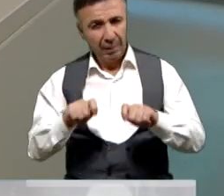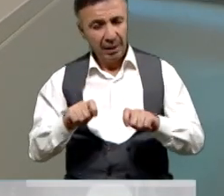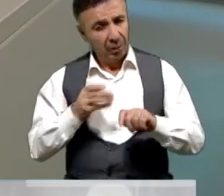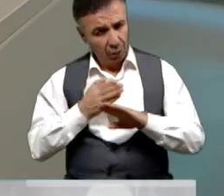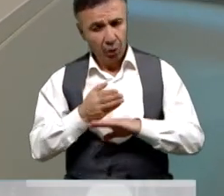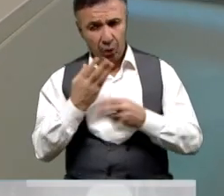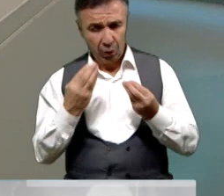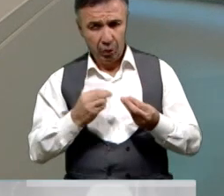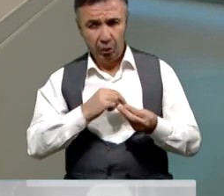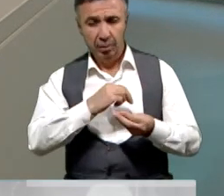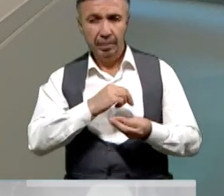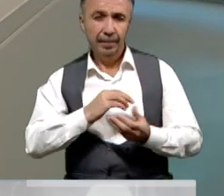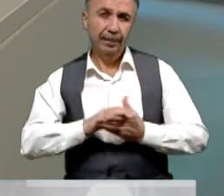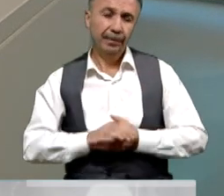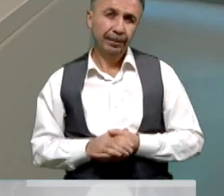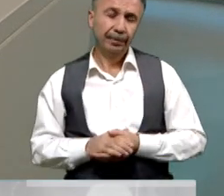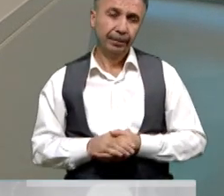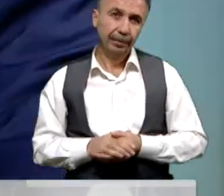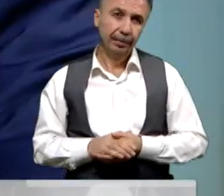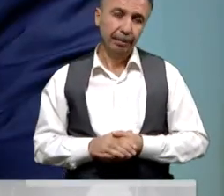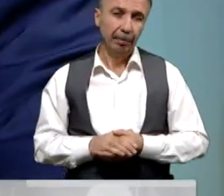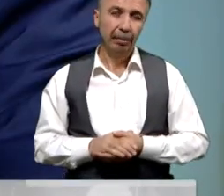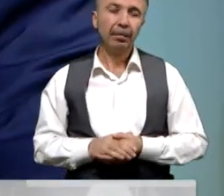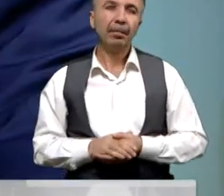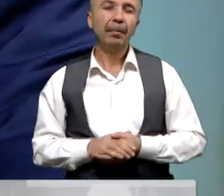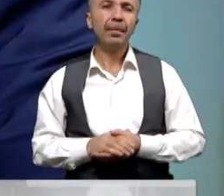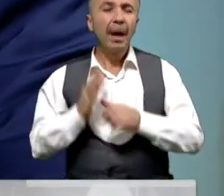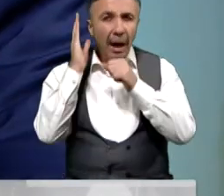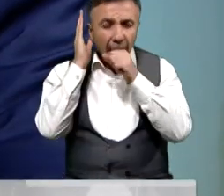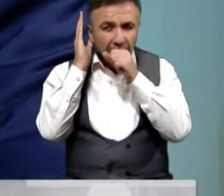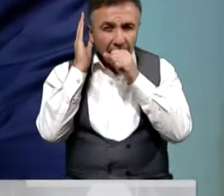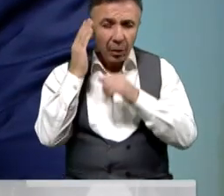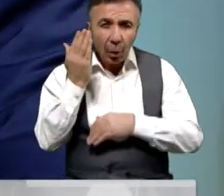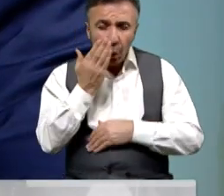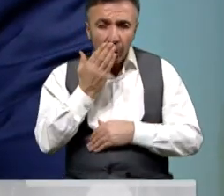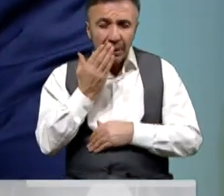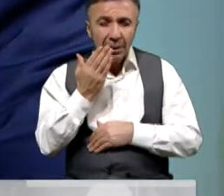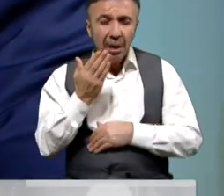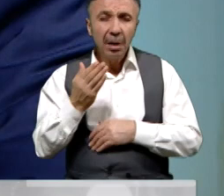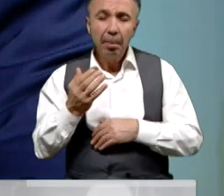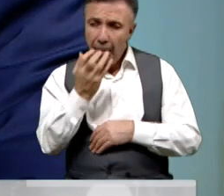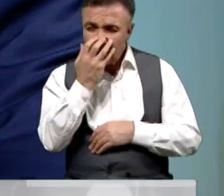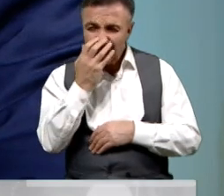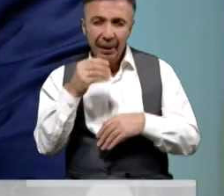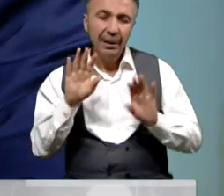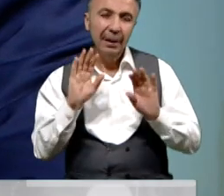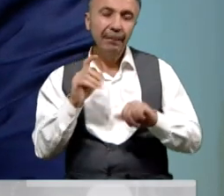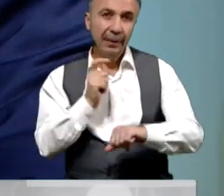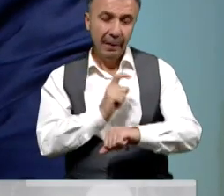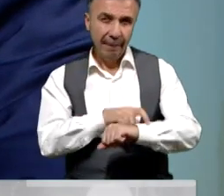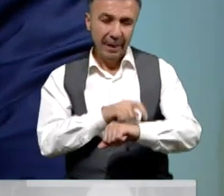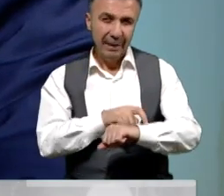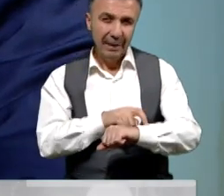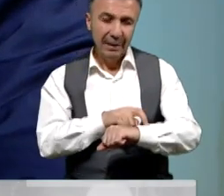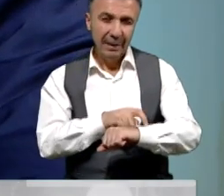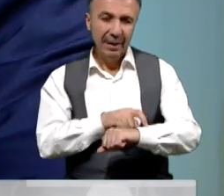sağlıklı güzel söylediniz ezanın okunmasını illaki beklemek değil de Vakit girdi mi